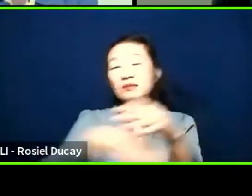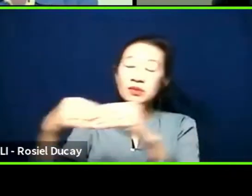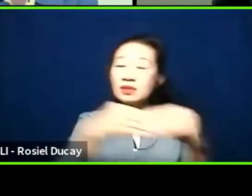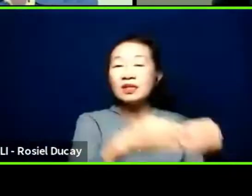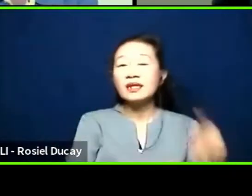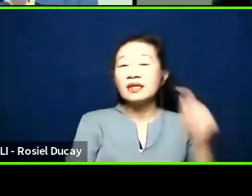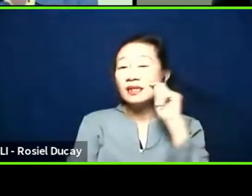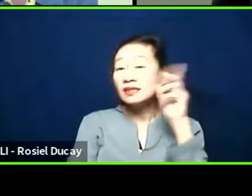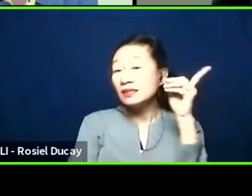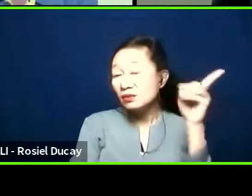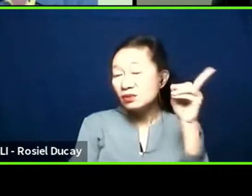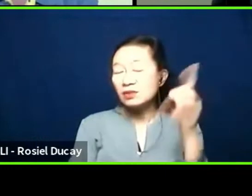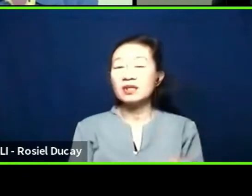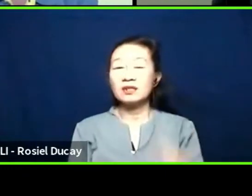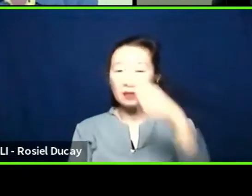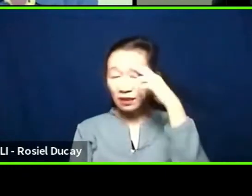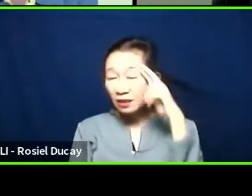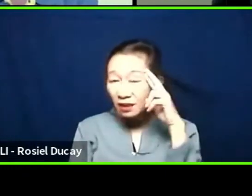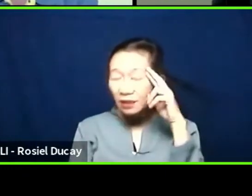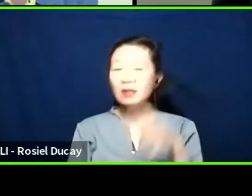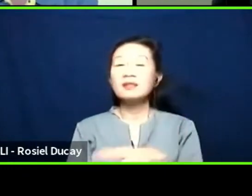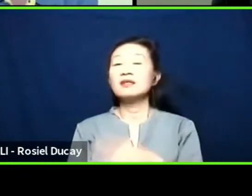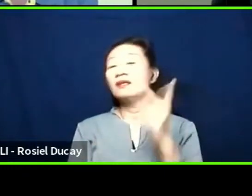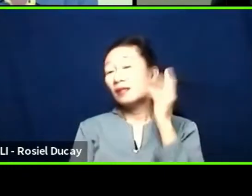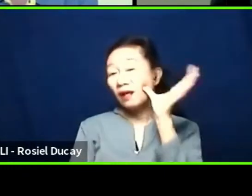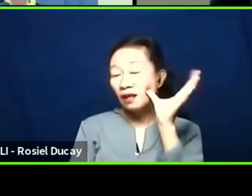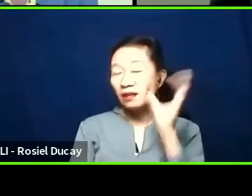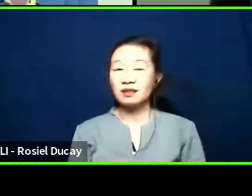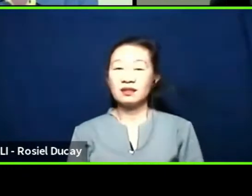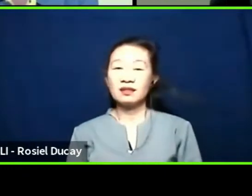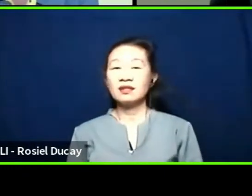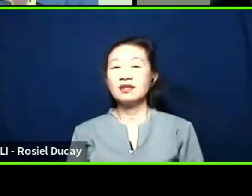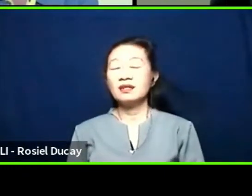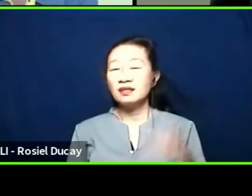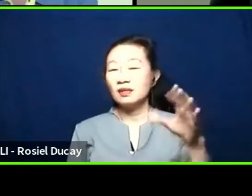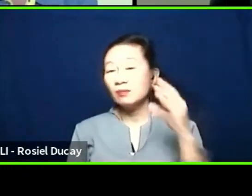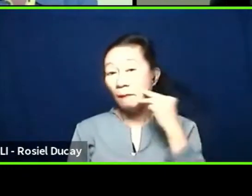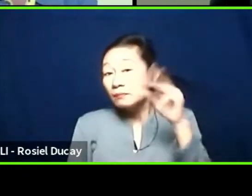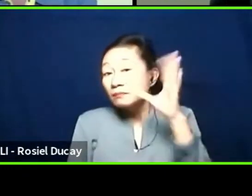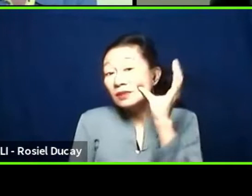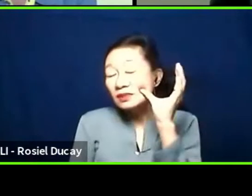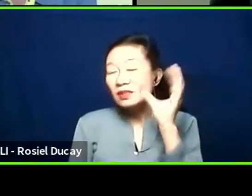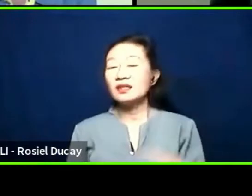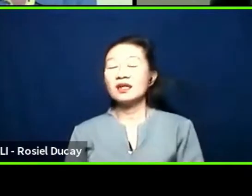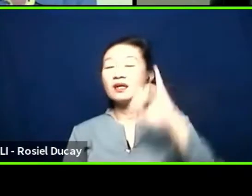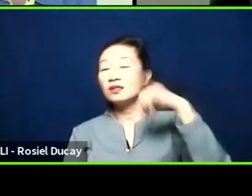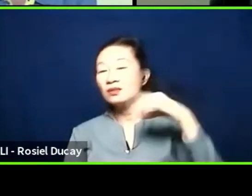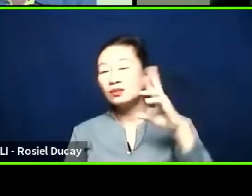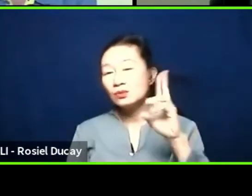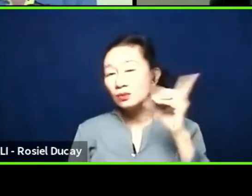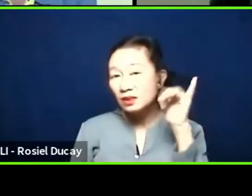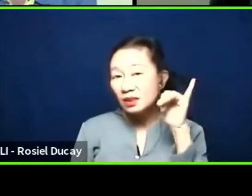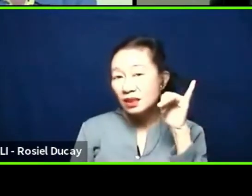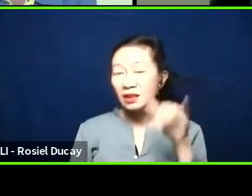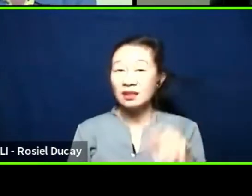la Cruz, ni Ranil, ni Kai, ni Clarice, ni Judy. Sino pa?